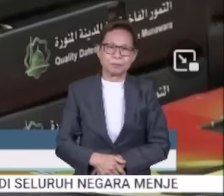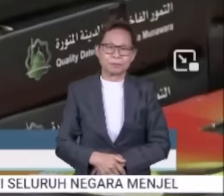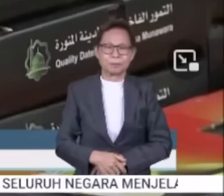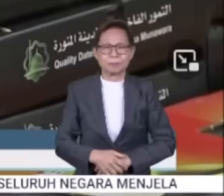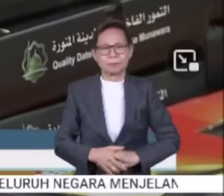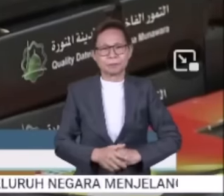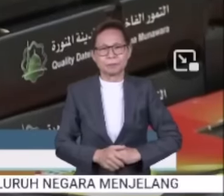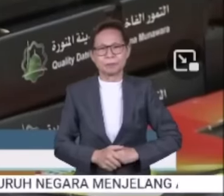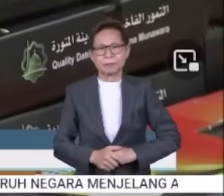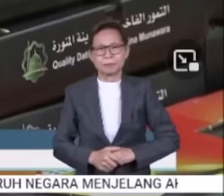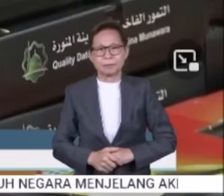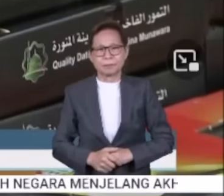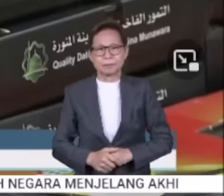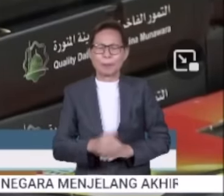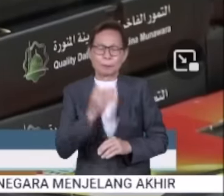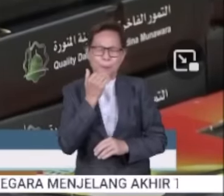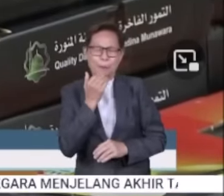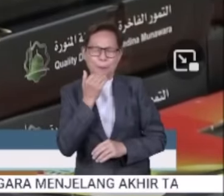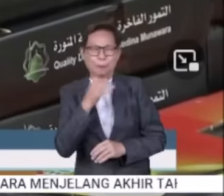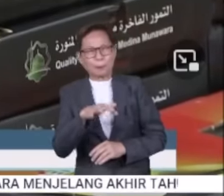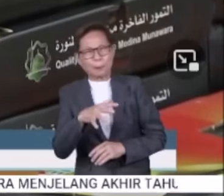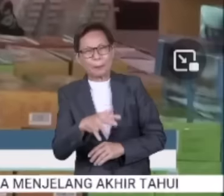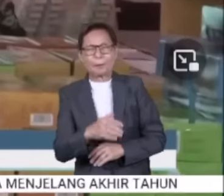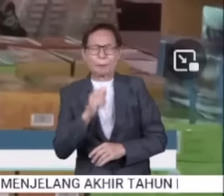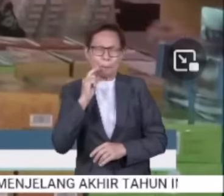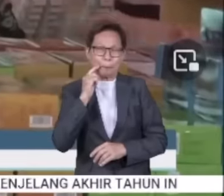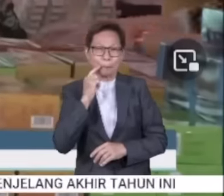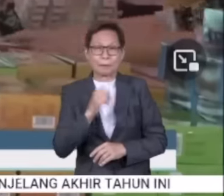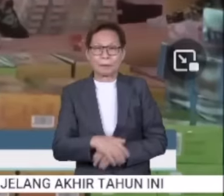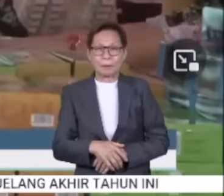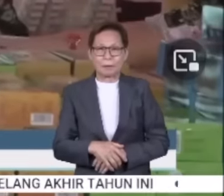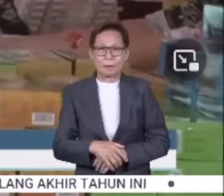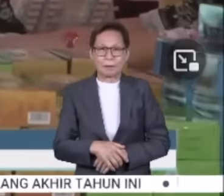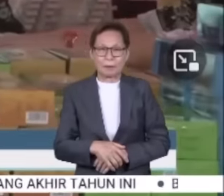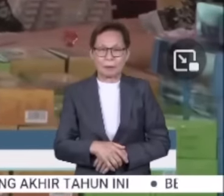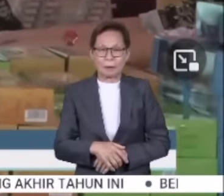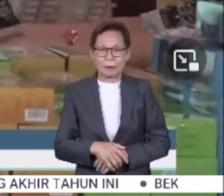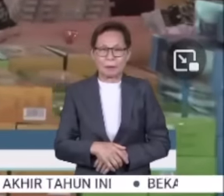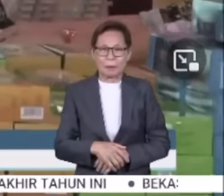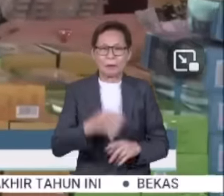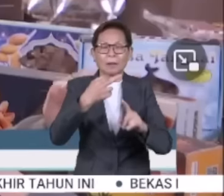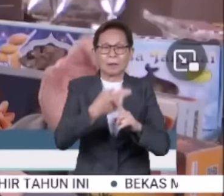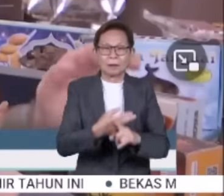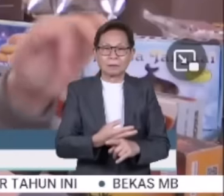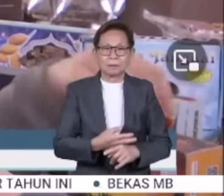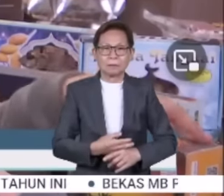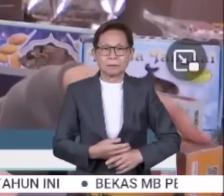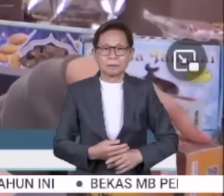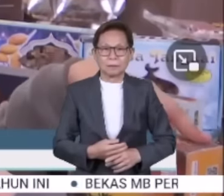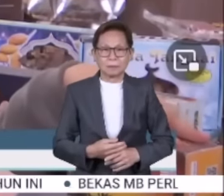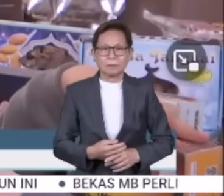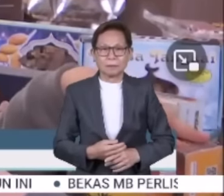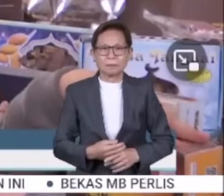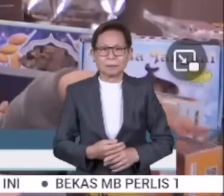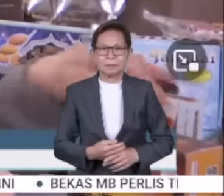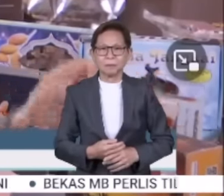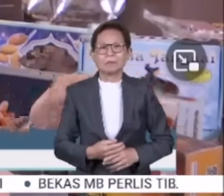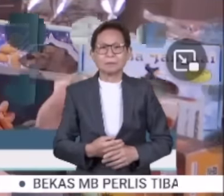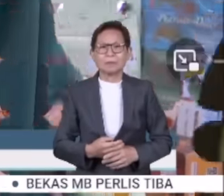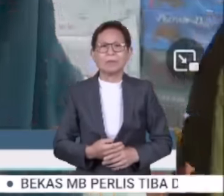lembut gitu, tidak seberapa manis. Nah, masa dua minggu puasa laku betul sudah. Non muslim pun ada